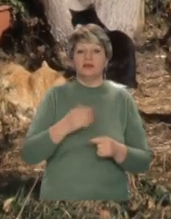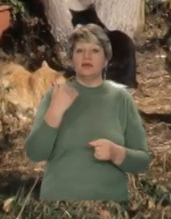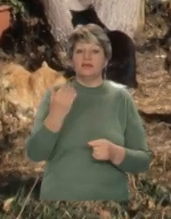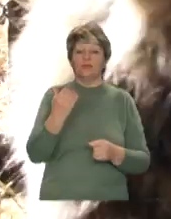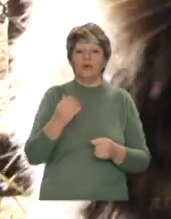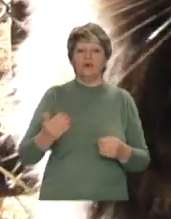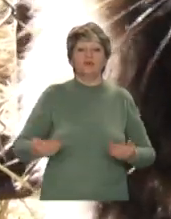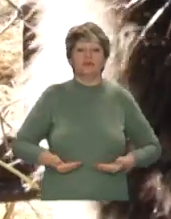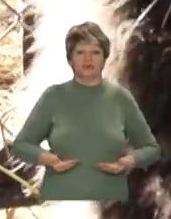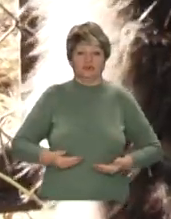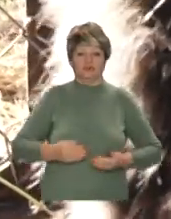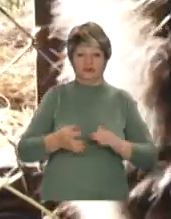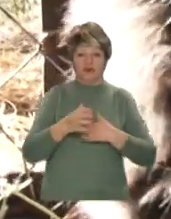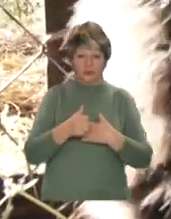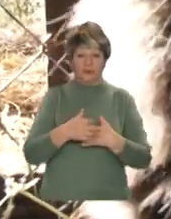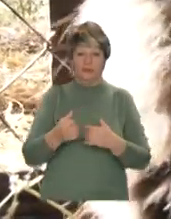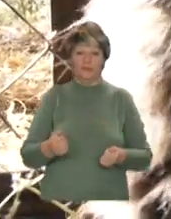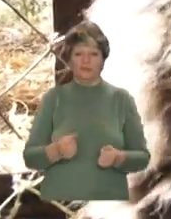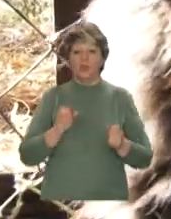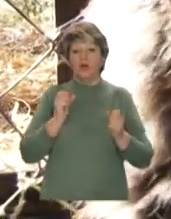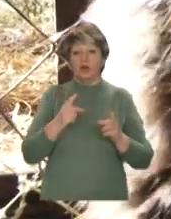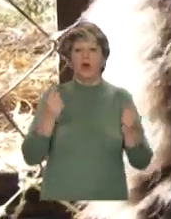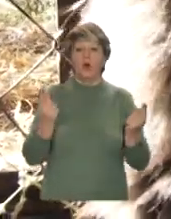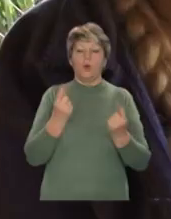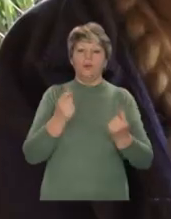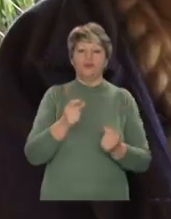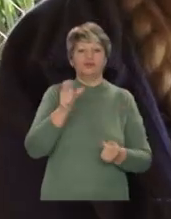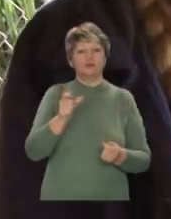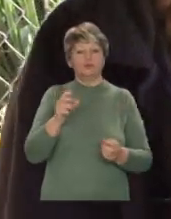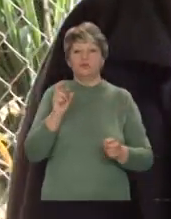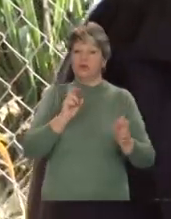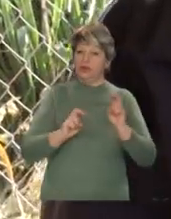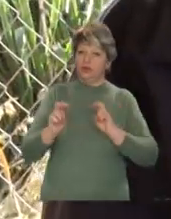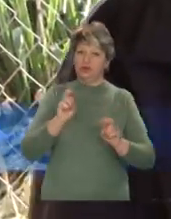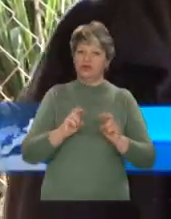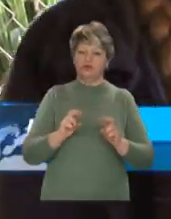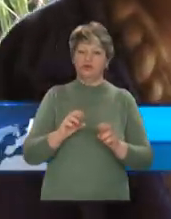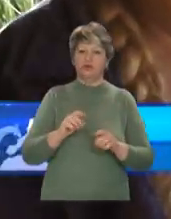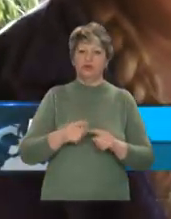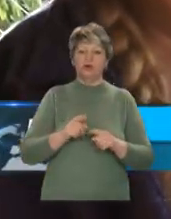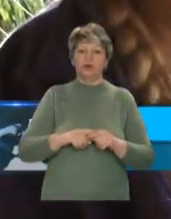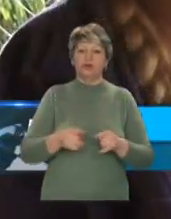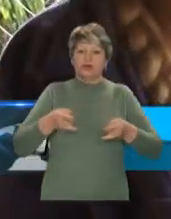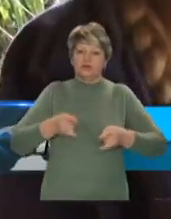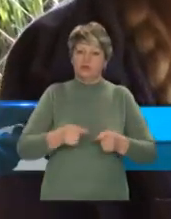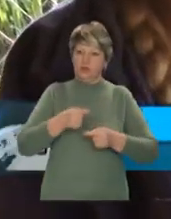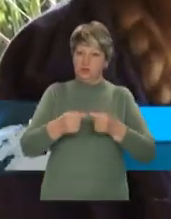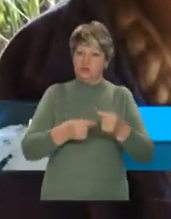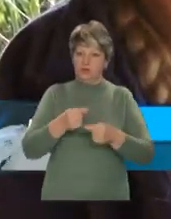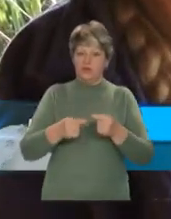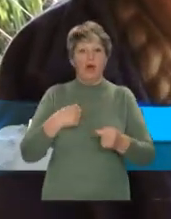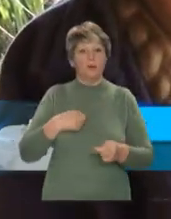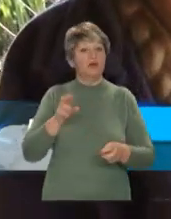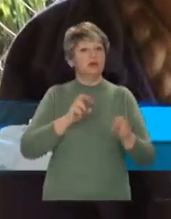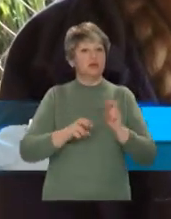чотирилапі жителі. Як звичайно, люди іщуть животних з родословними, ми іщемо хазяїв з